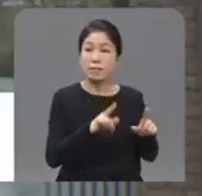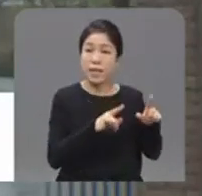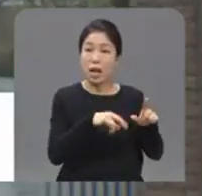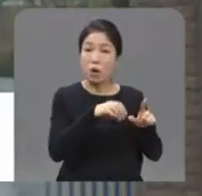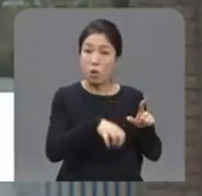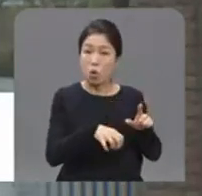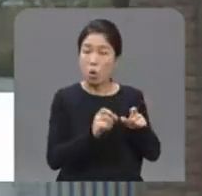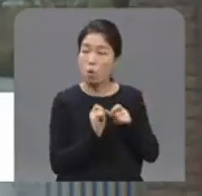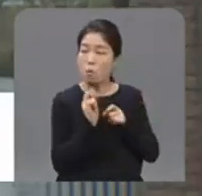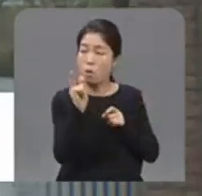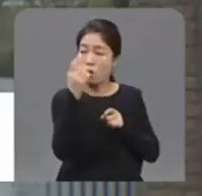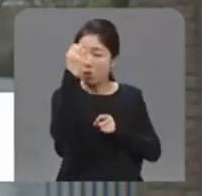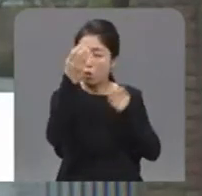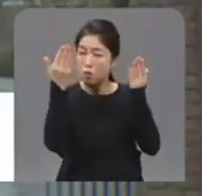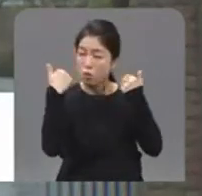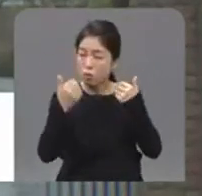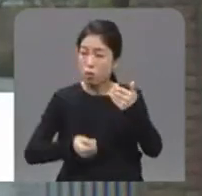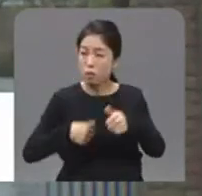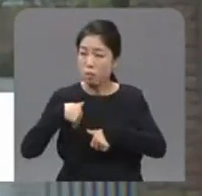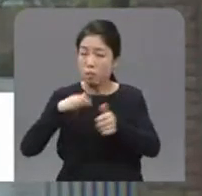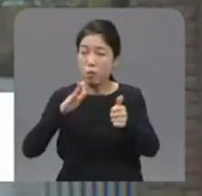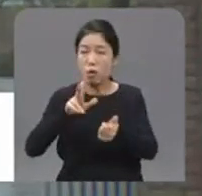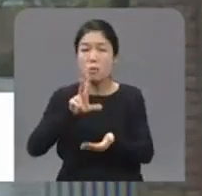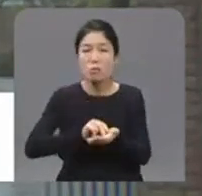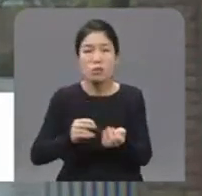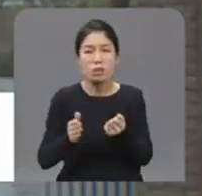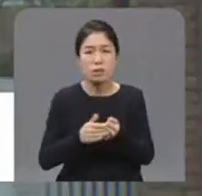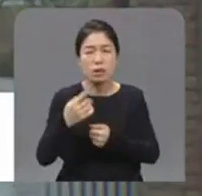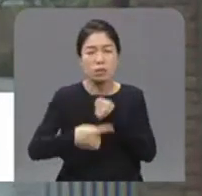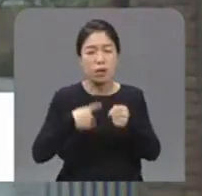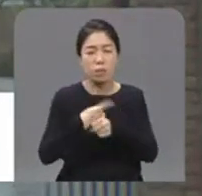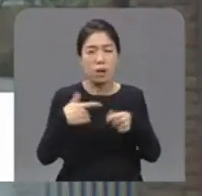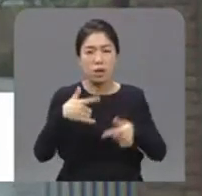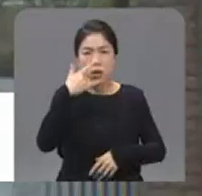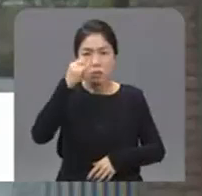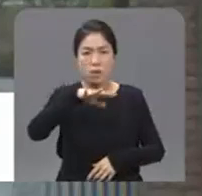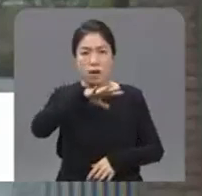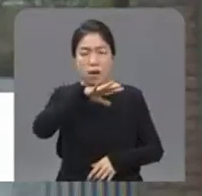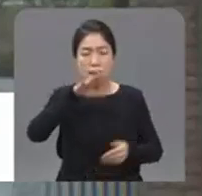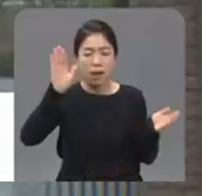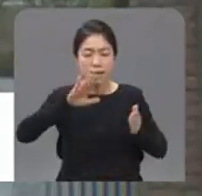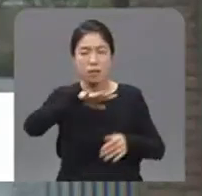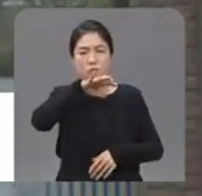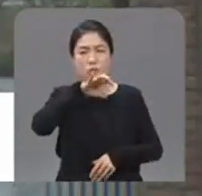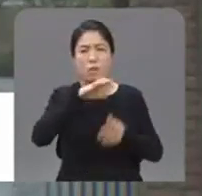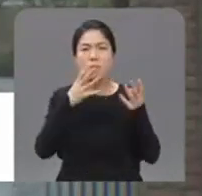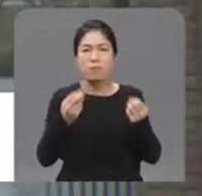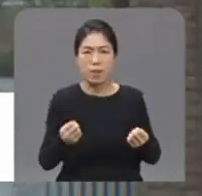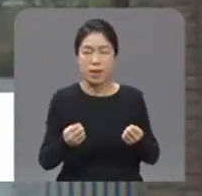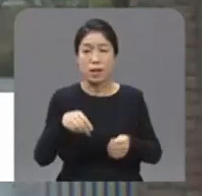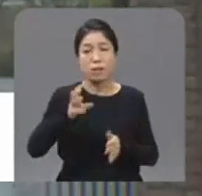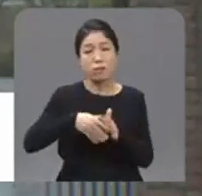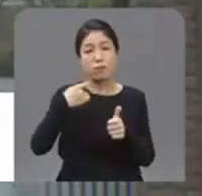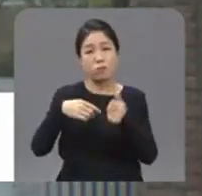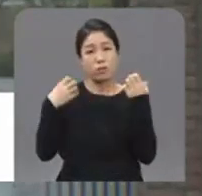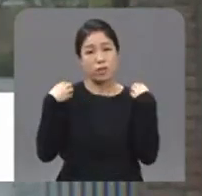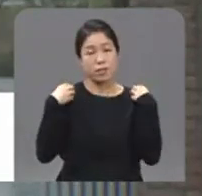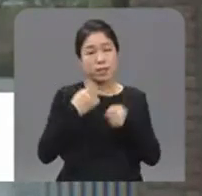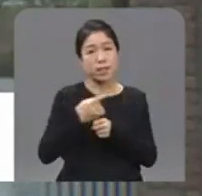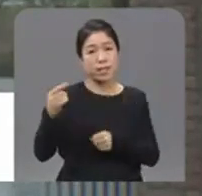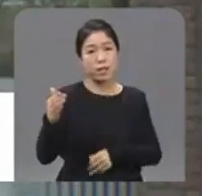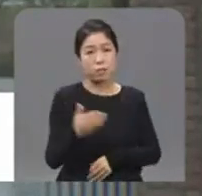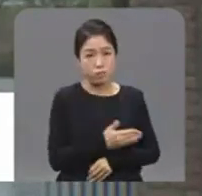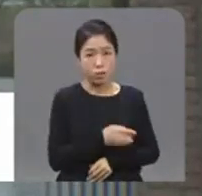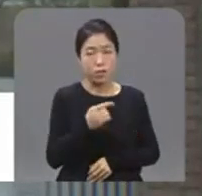떨어진 고등학교에 배정되는 문제로 해마다 학부모와 학생들의 불만이 이어지고 있는데요. 광주시 교육청이